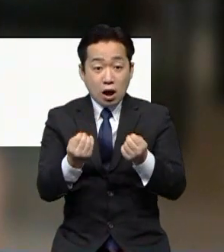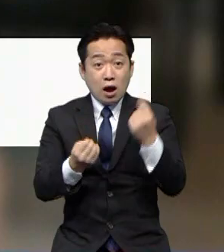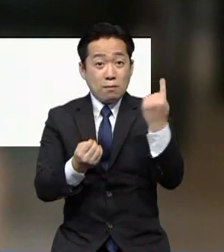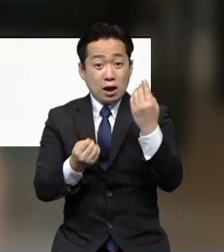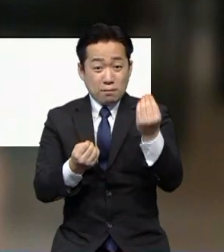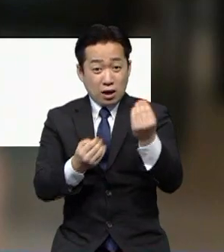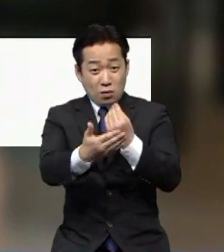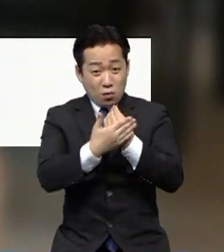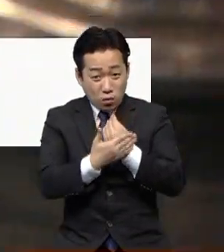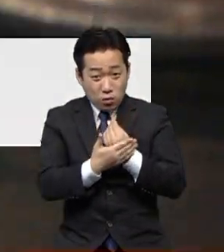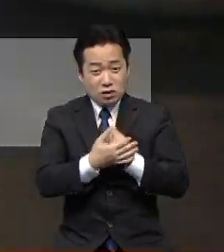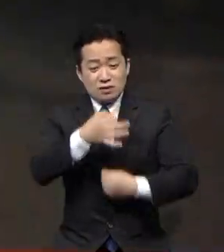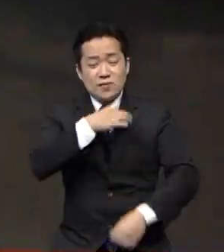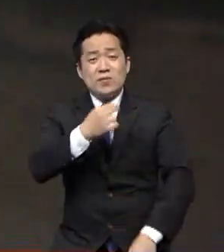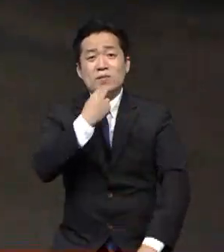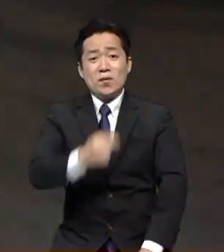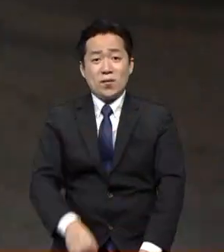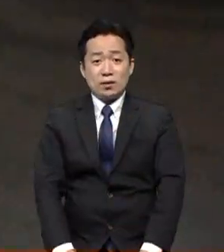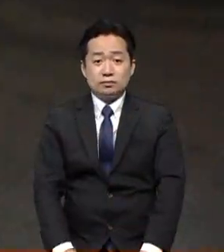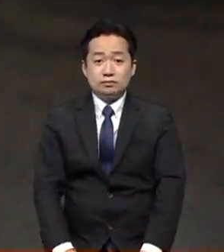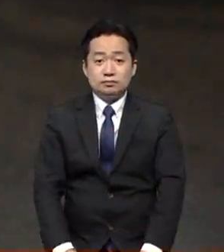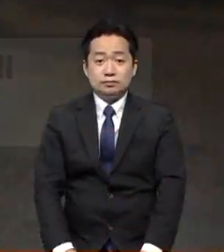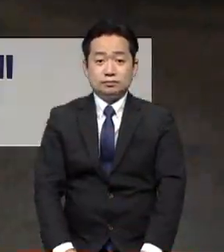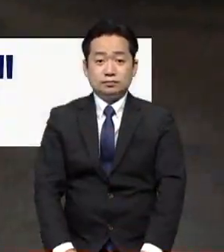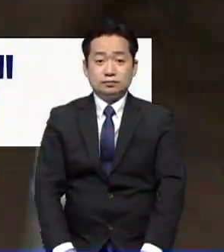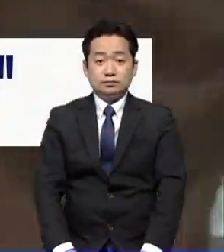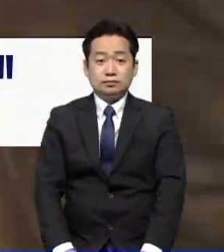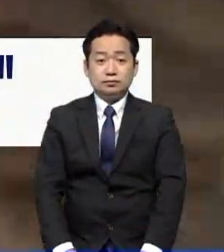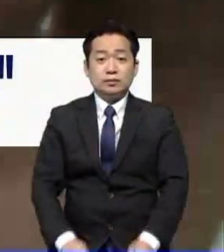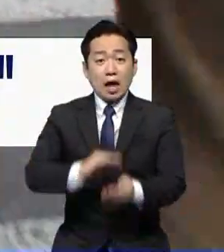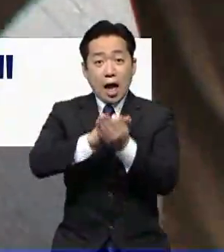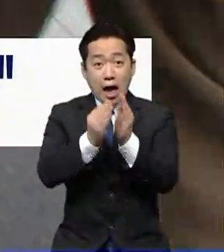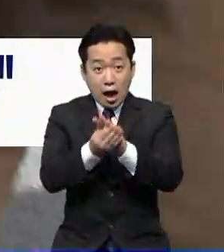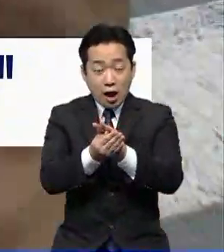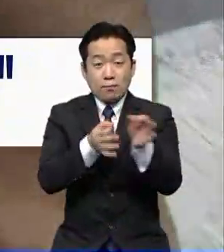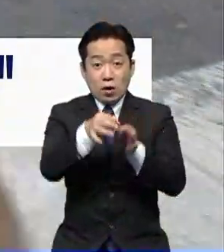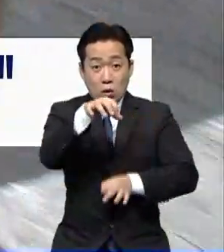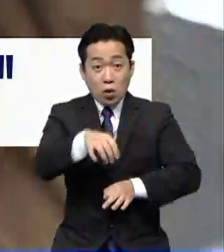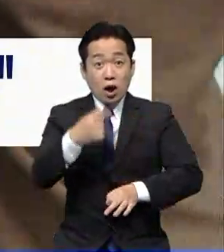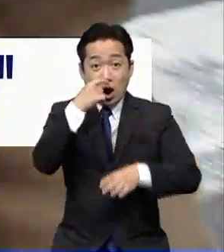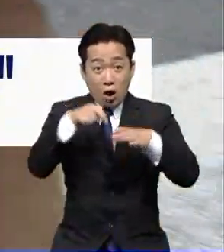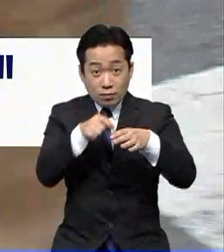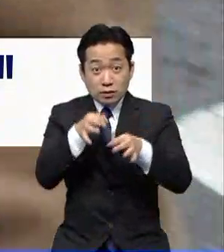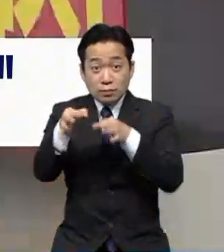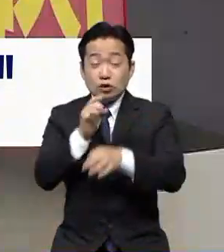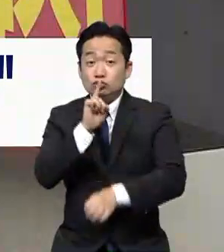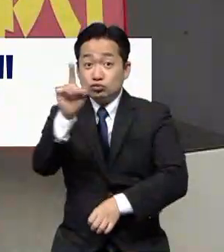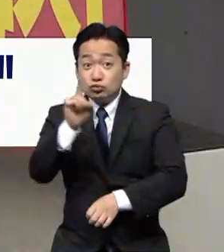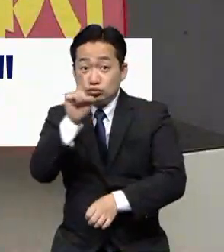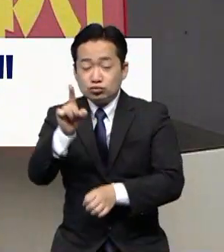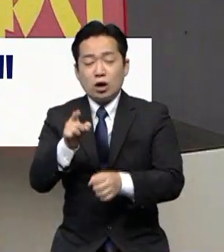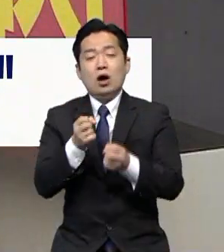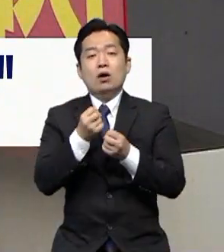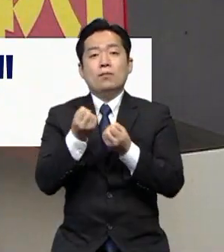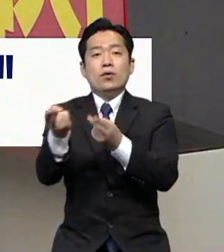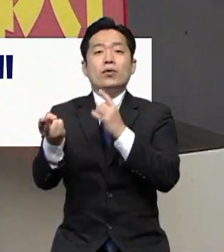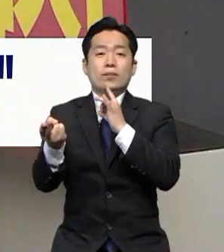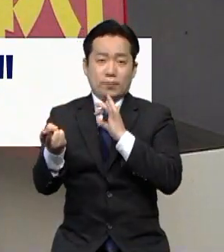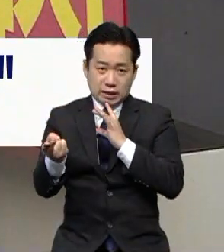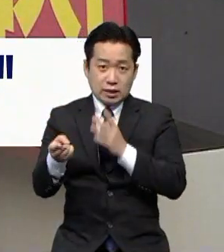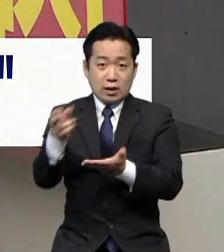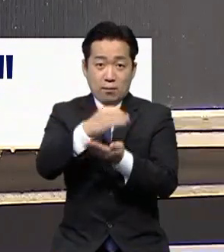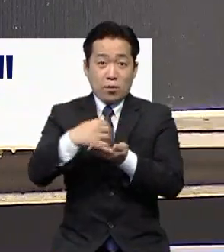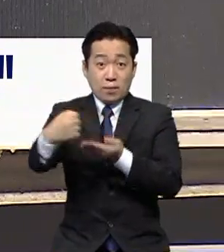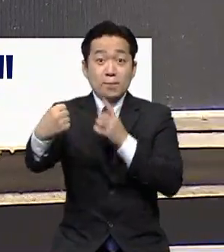택이 있냐고요. 택도 없잖아요. 패스트푸드점에서 음료나 디저트류만 주문할 경우 포장과 배달만 허용하고 무인 카페